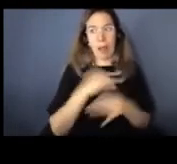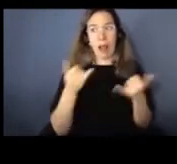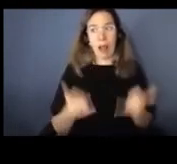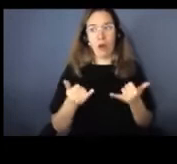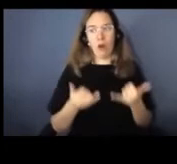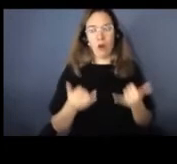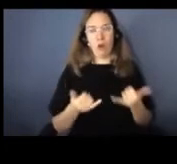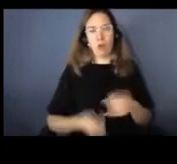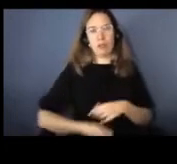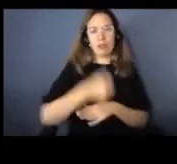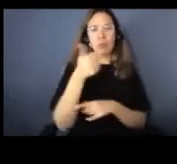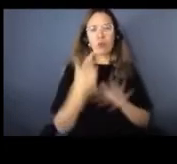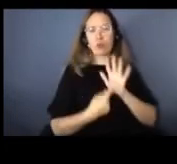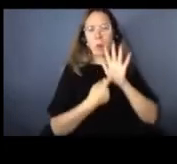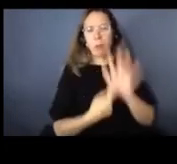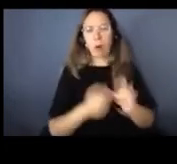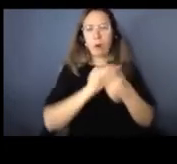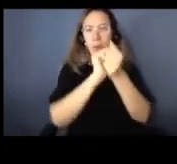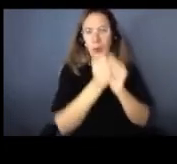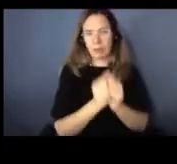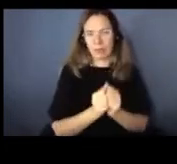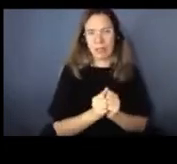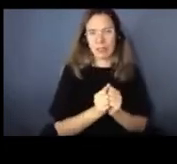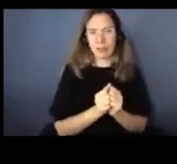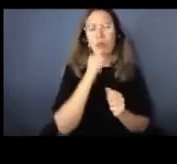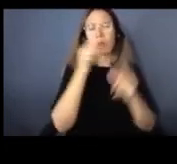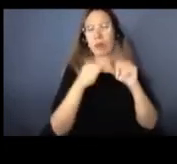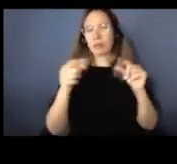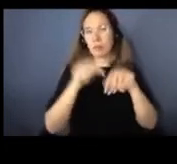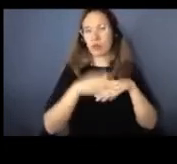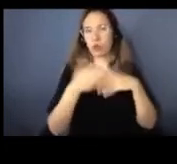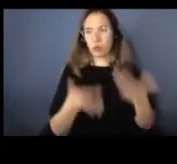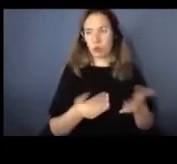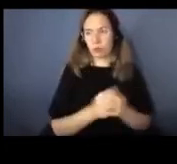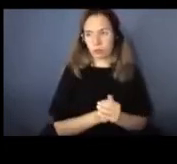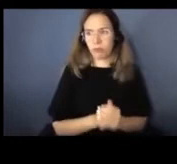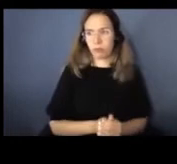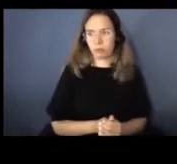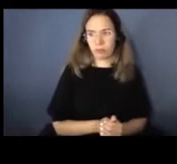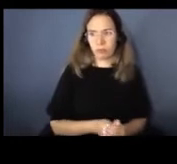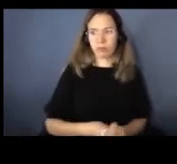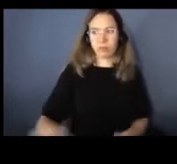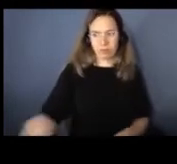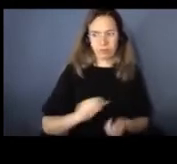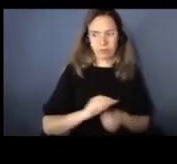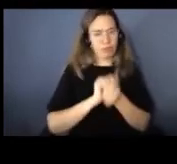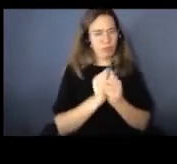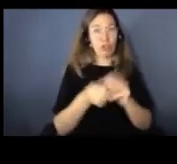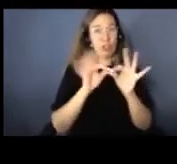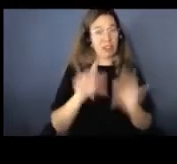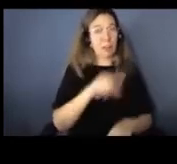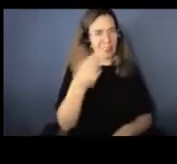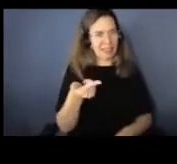était vraiment plus de vous présenter la modification. On y revient un peu plus tard. Parce que ce qui m'intéresse le plus pour mes trois